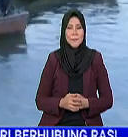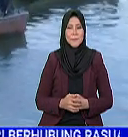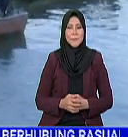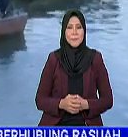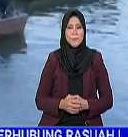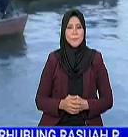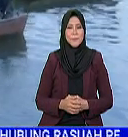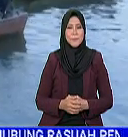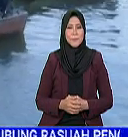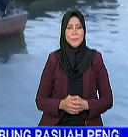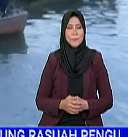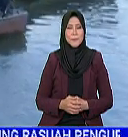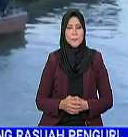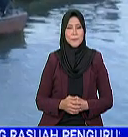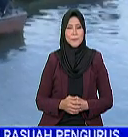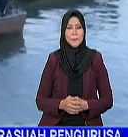Hai